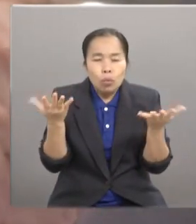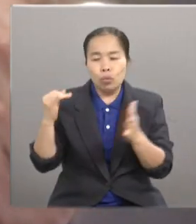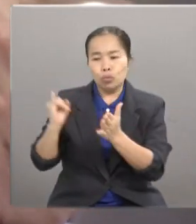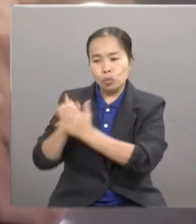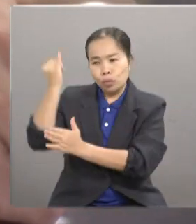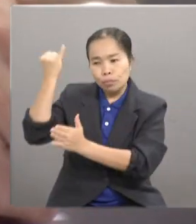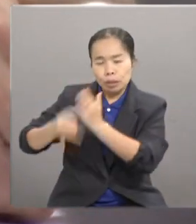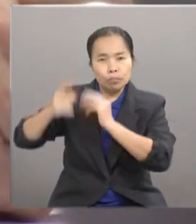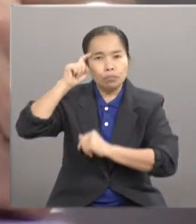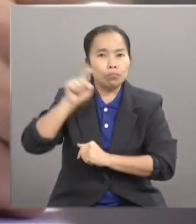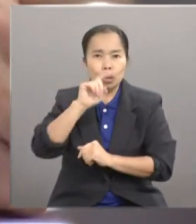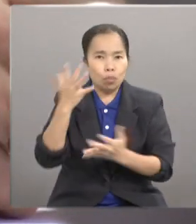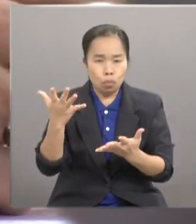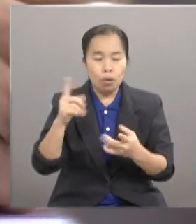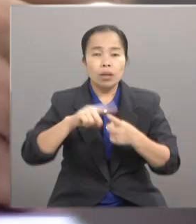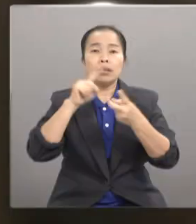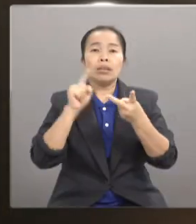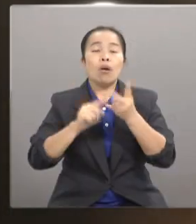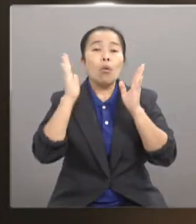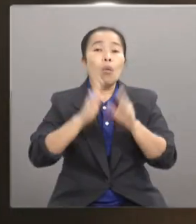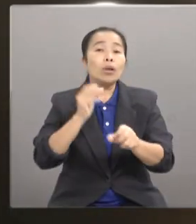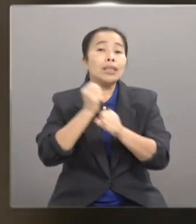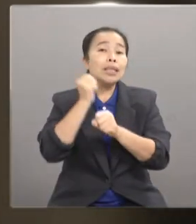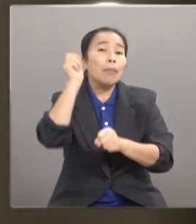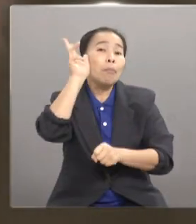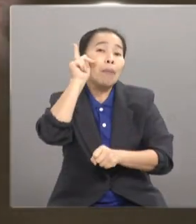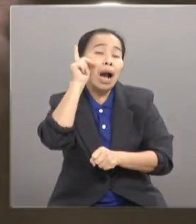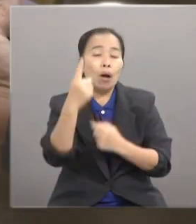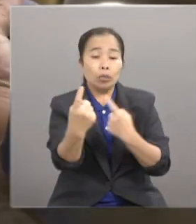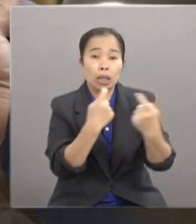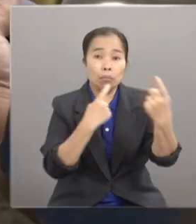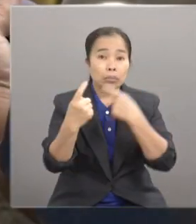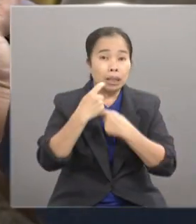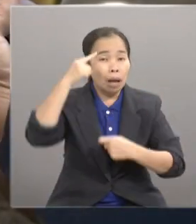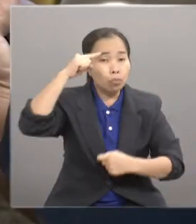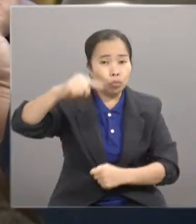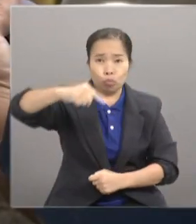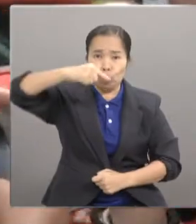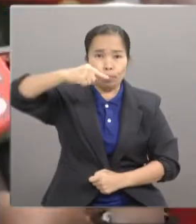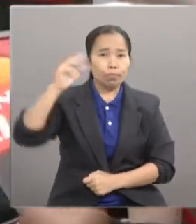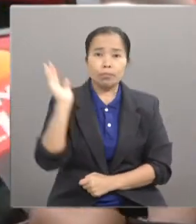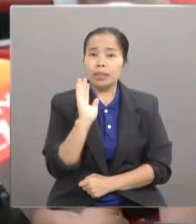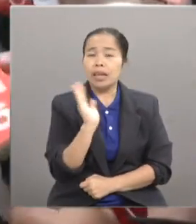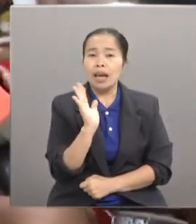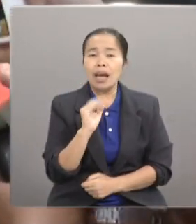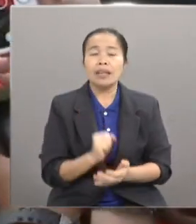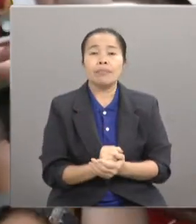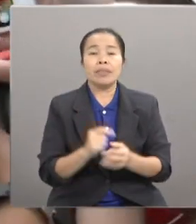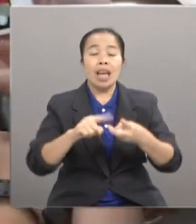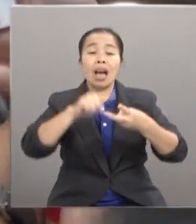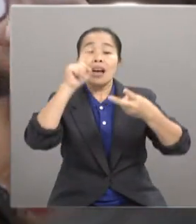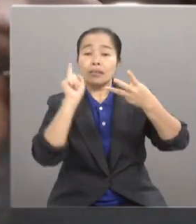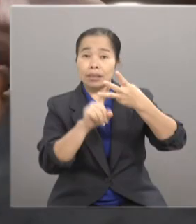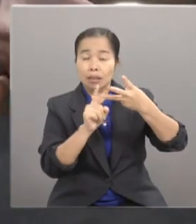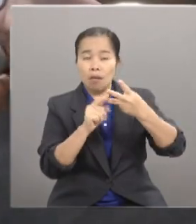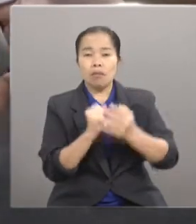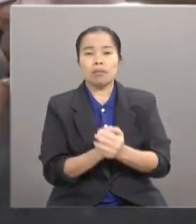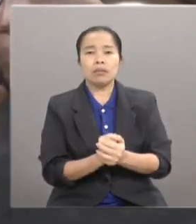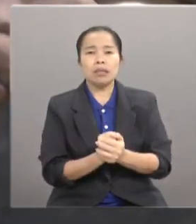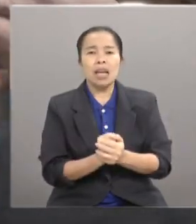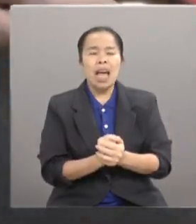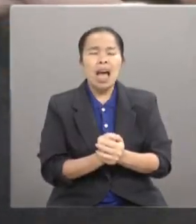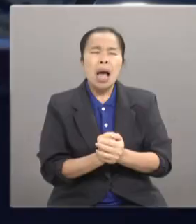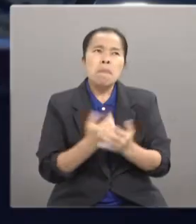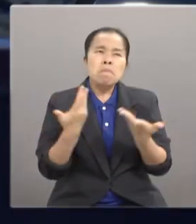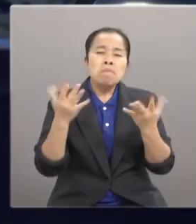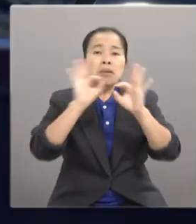คำถามจะตองไมเปคถามท